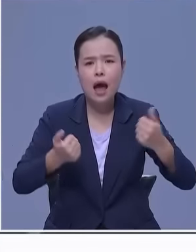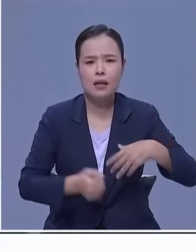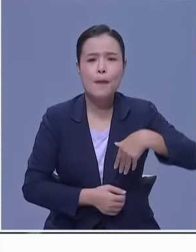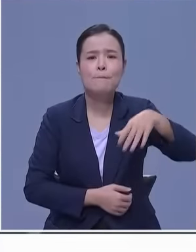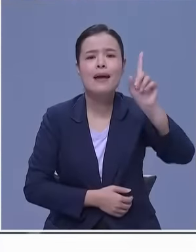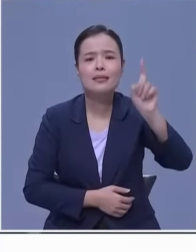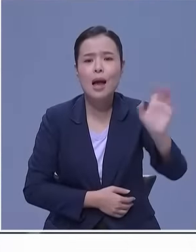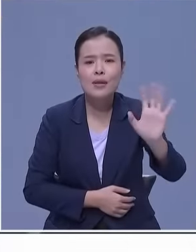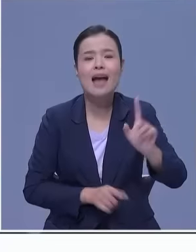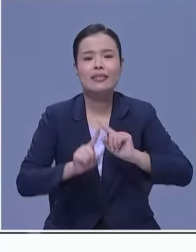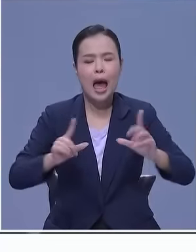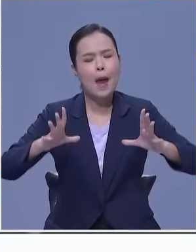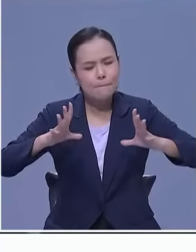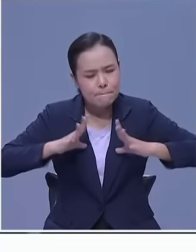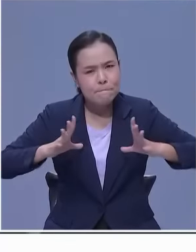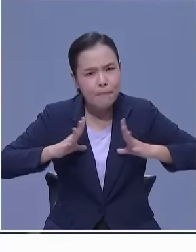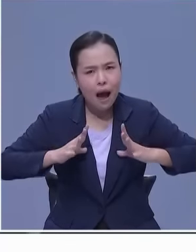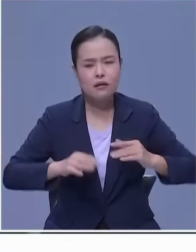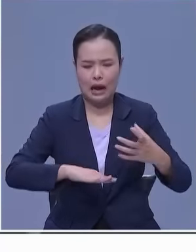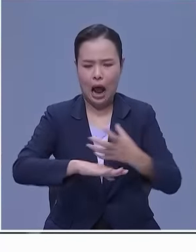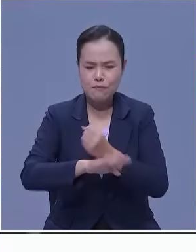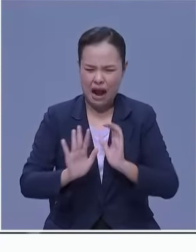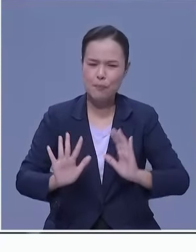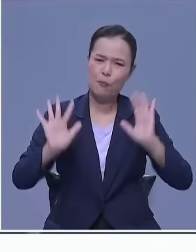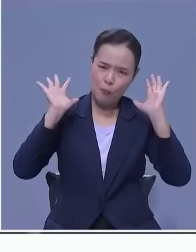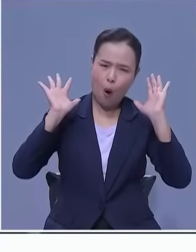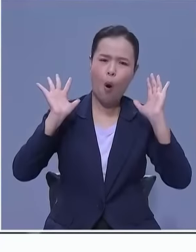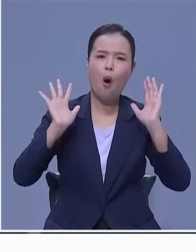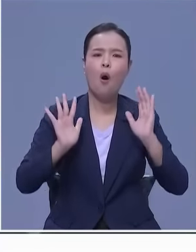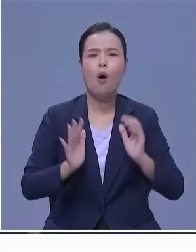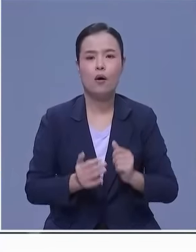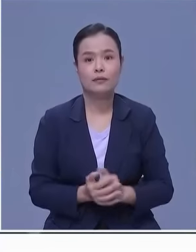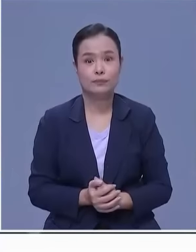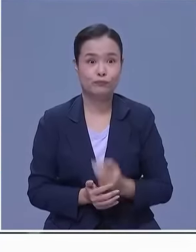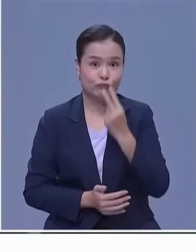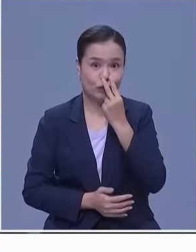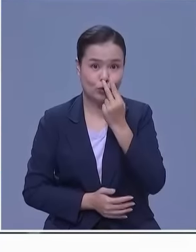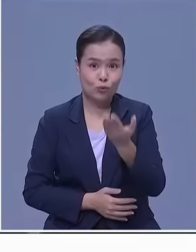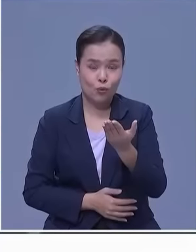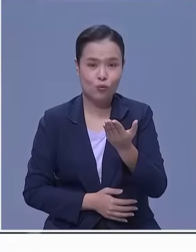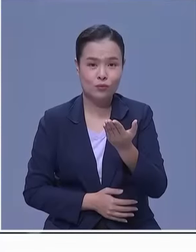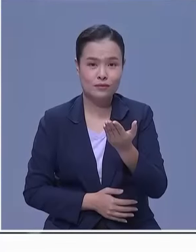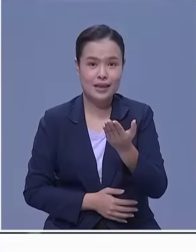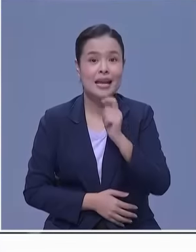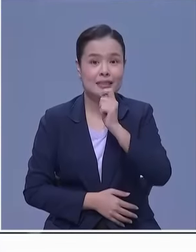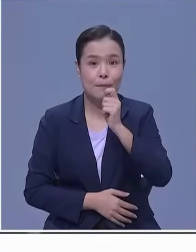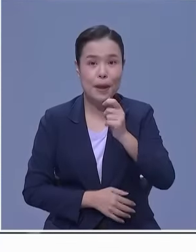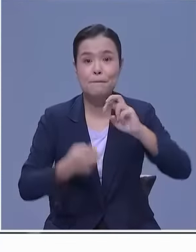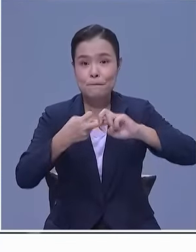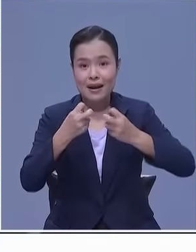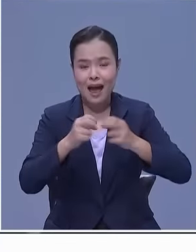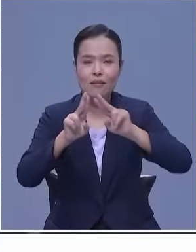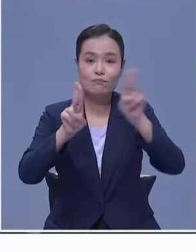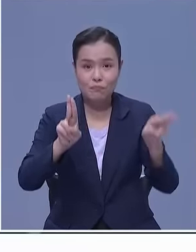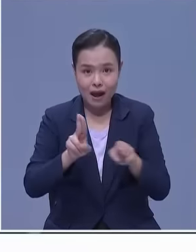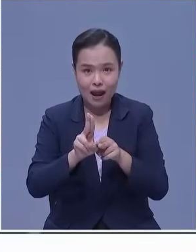นะสบายคือพักผ่อนได้แล้ว ให้วางมือจากการ วางมือจากการเมืองได้แล้วนะคะอ่ะเดี๋ยวไปดูฟังคุณเอกันนะคะจากประเด็นดราม่าในพักพลังประช